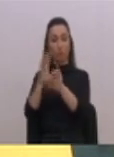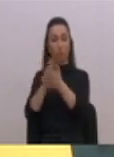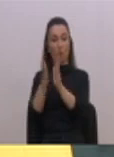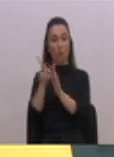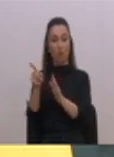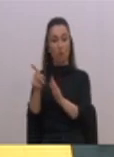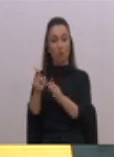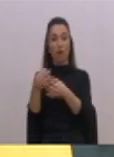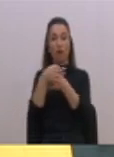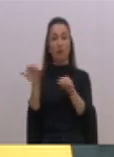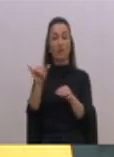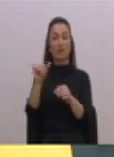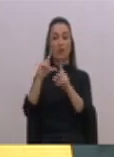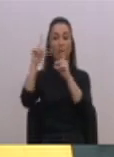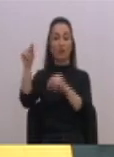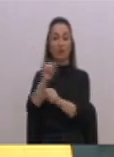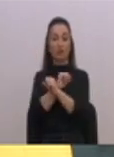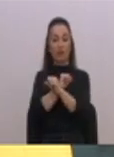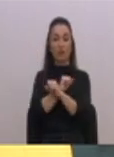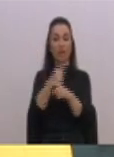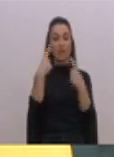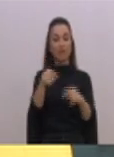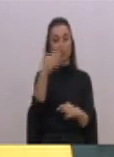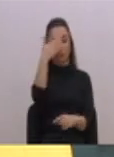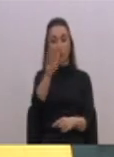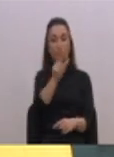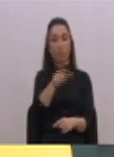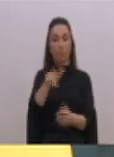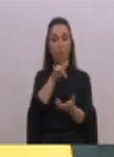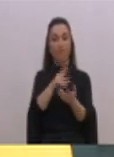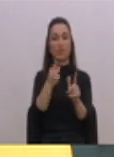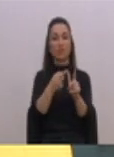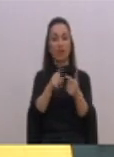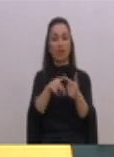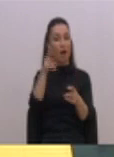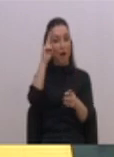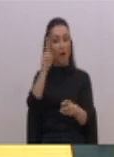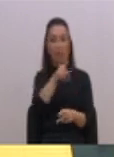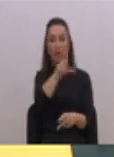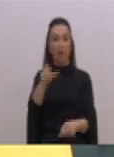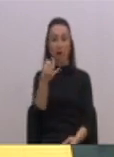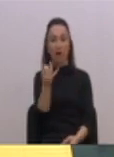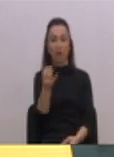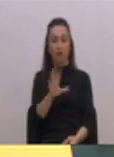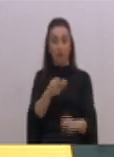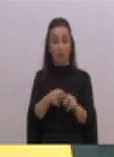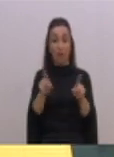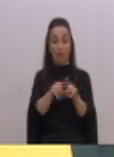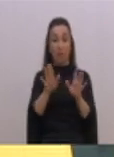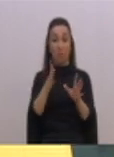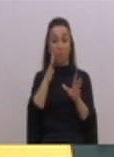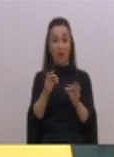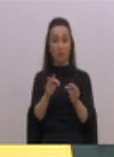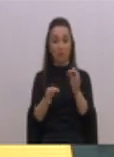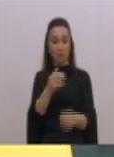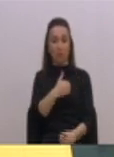და გააუშვათ სადღაც დასასვენებლად, მაგრამ სხვა თქვენი მოქალაქეები, ვისი გვარებიც არის თქვენ არ გაინტერესებთ. აი ესეთი მართლმსაჯულება